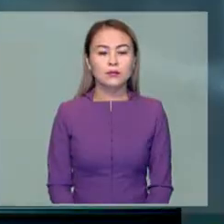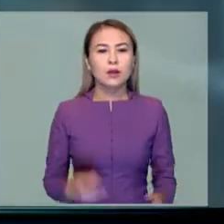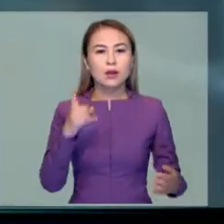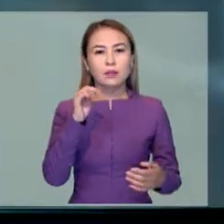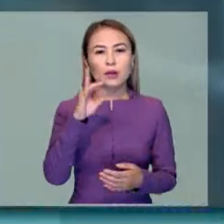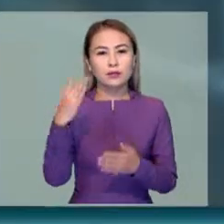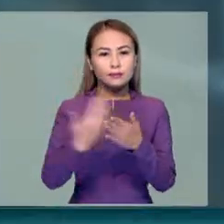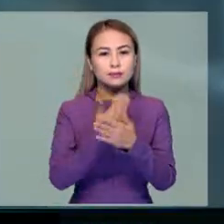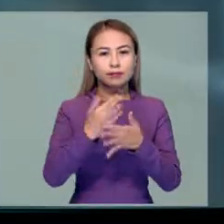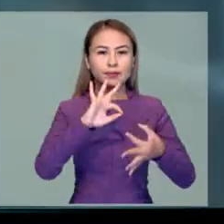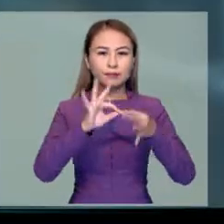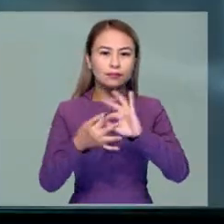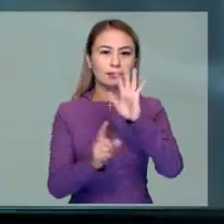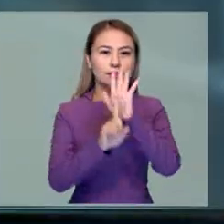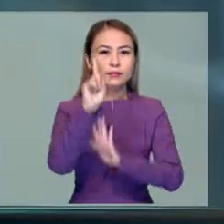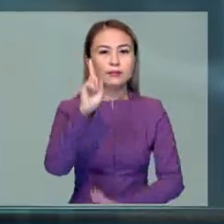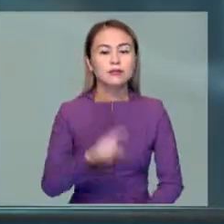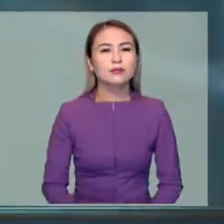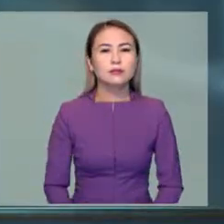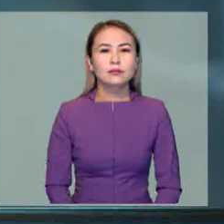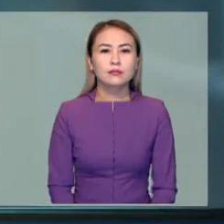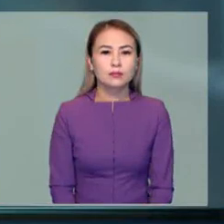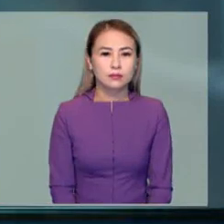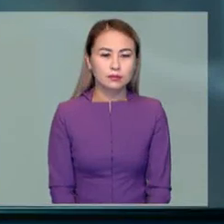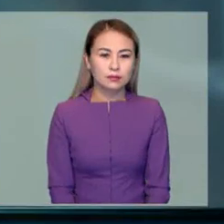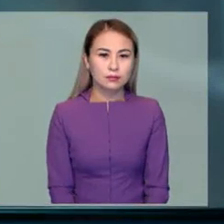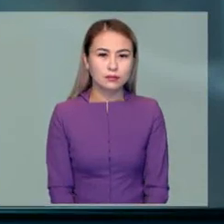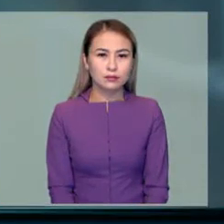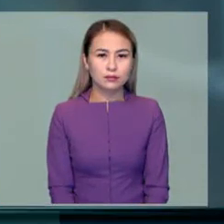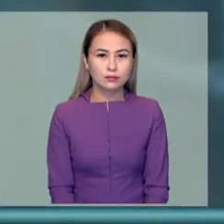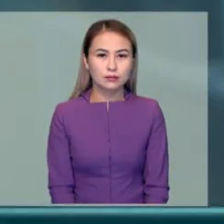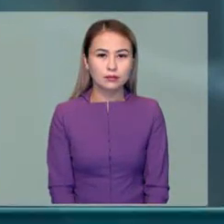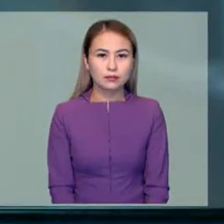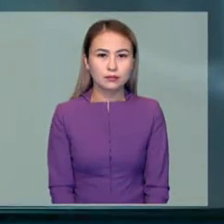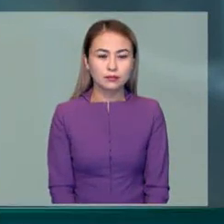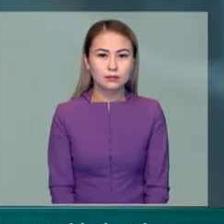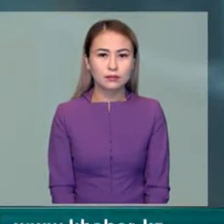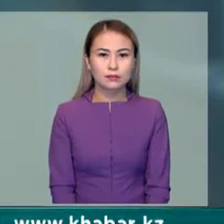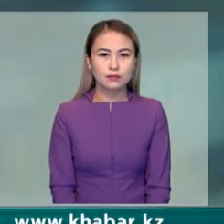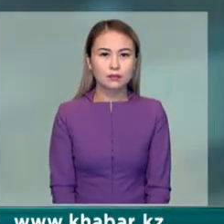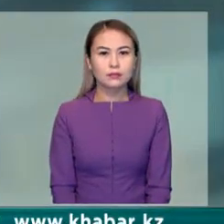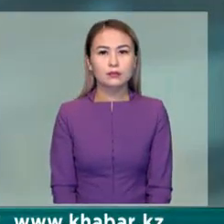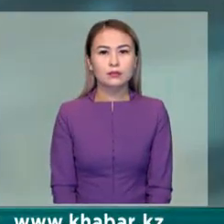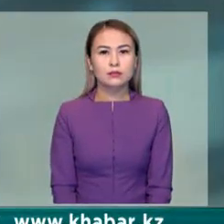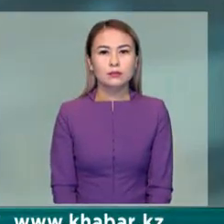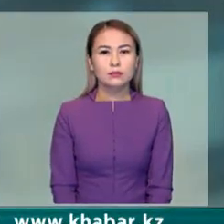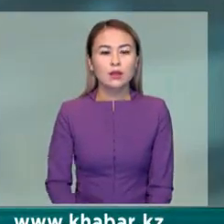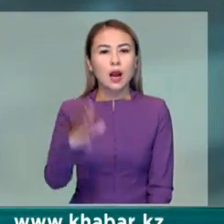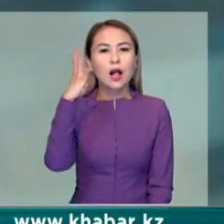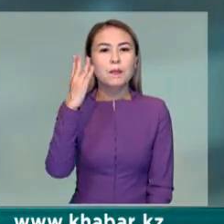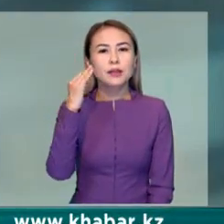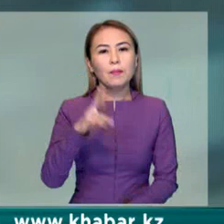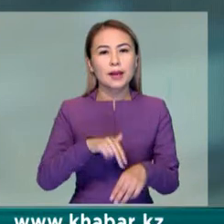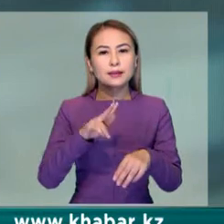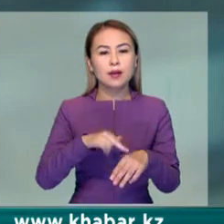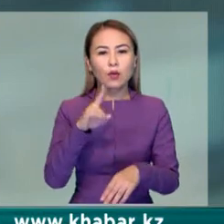Хабар арнасының тілшілері әзірлеген жаңалықтар легімен таныс болыңыздар. Студияда Мөлдір Доспаева, Суыр аудармада Жанбота Сәрсенбаева. Алматы